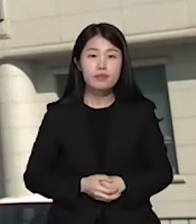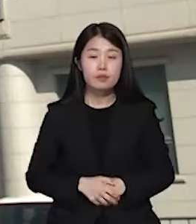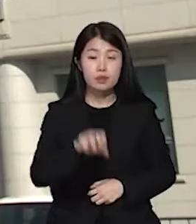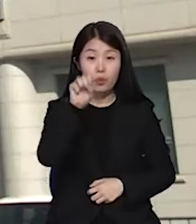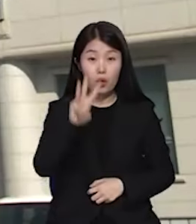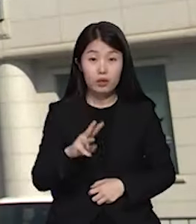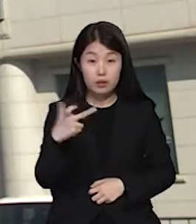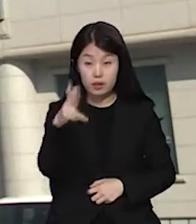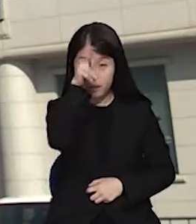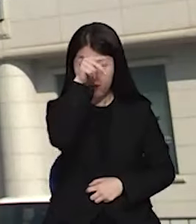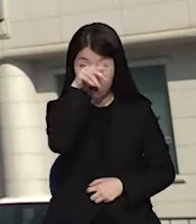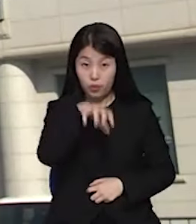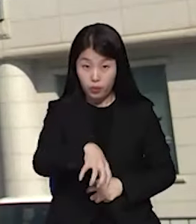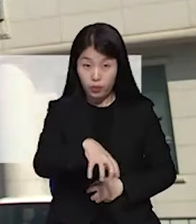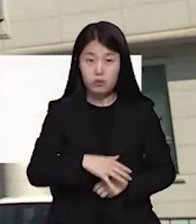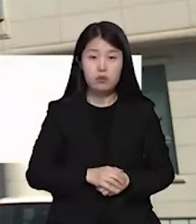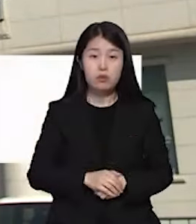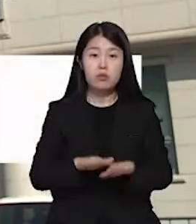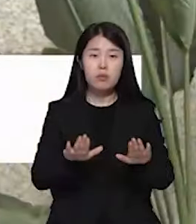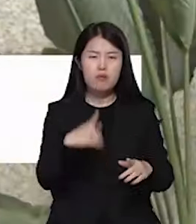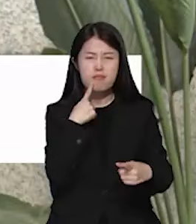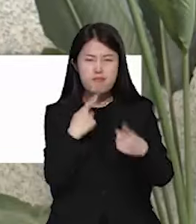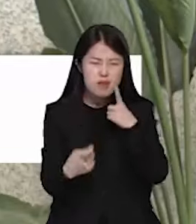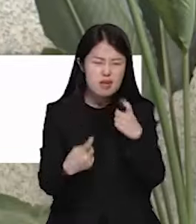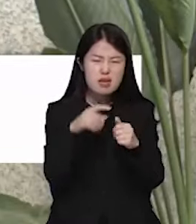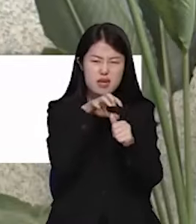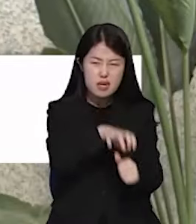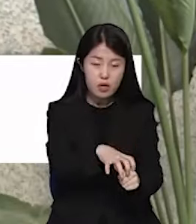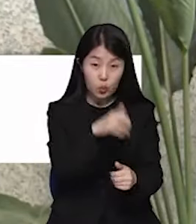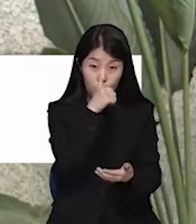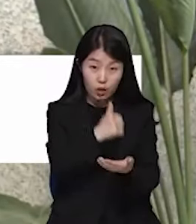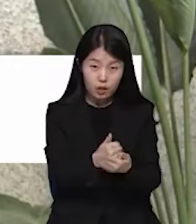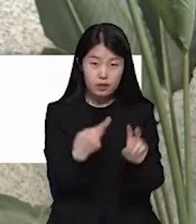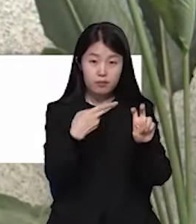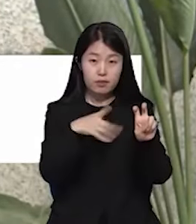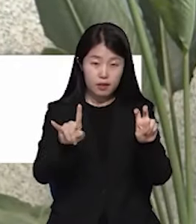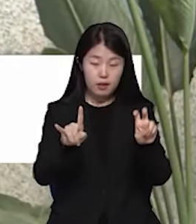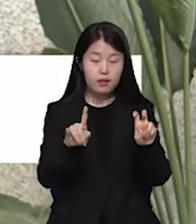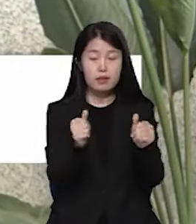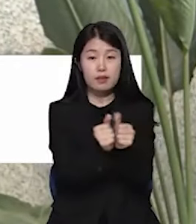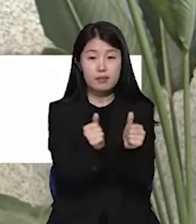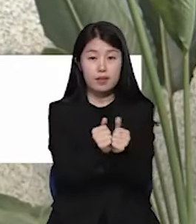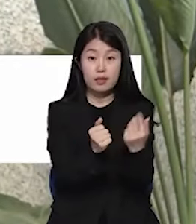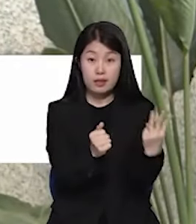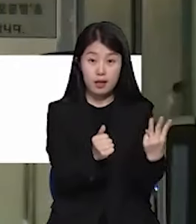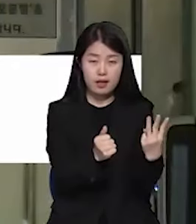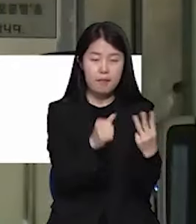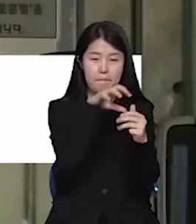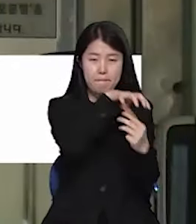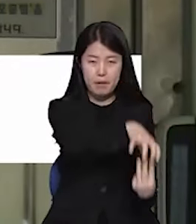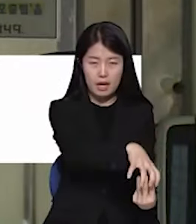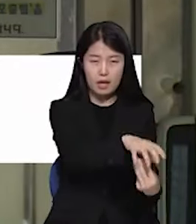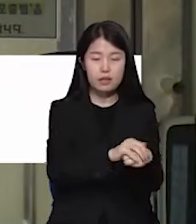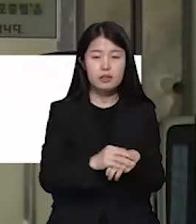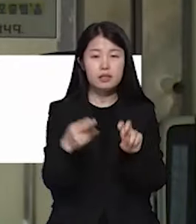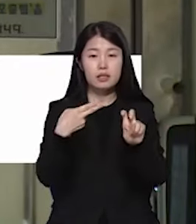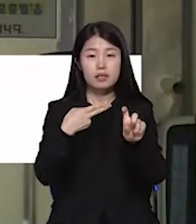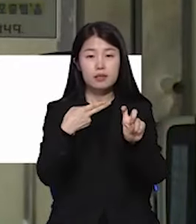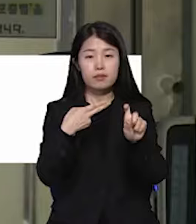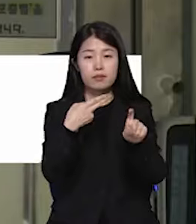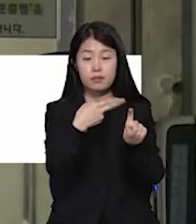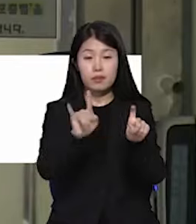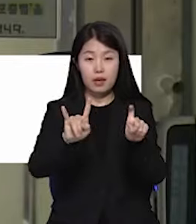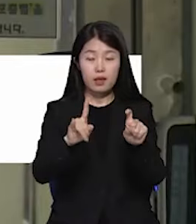광주 광산경찰서는 공동공갈, 공동감금 혐의로 20대 남성 A씨 등 3명을 구속하고 10대 4명을